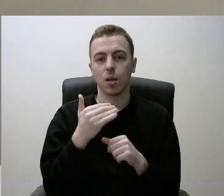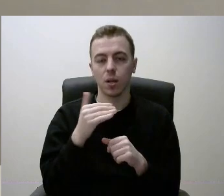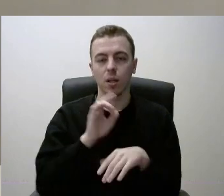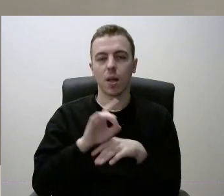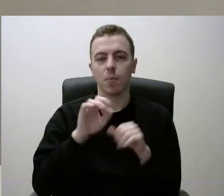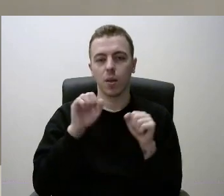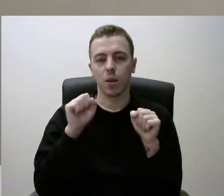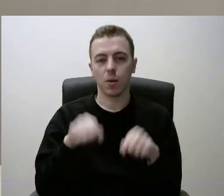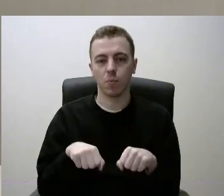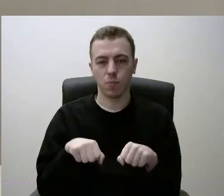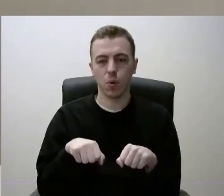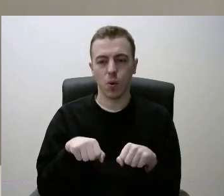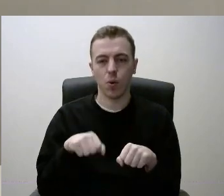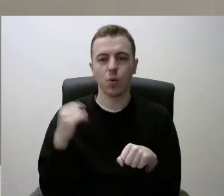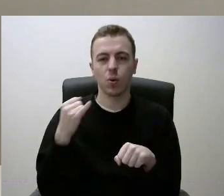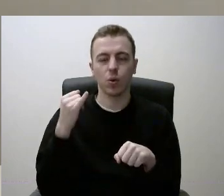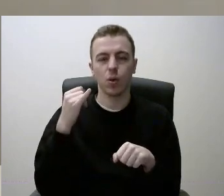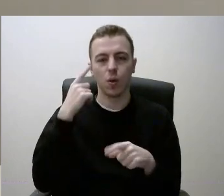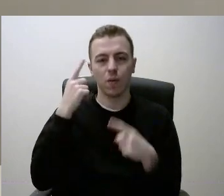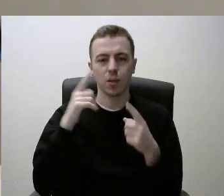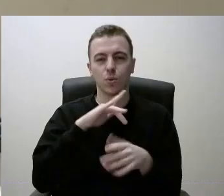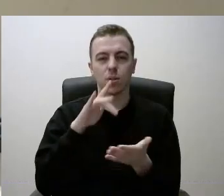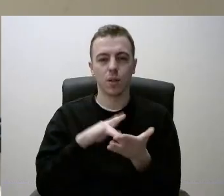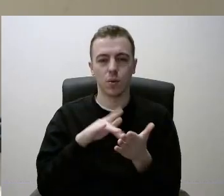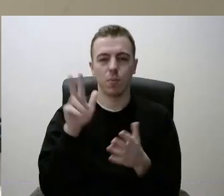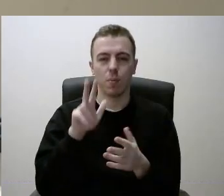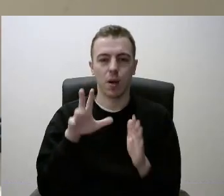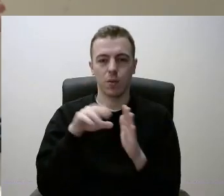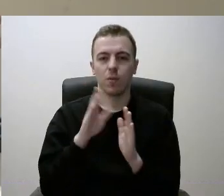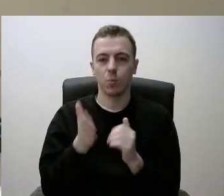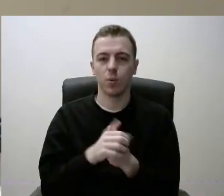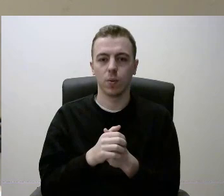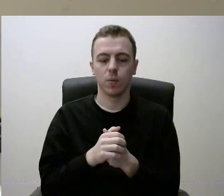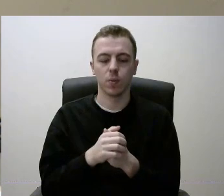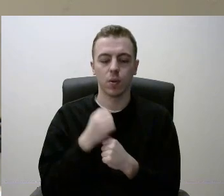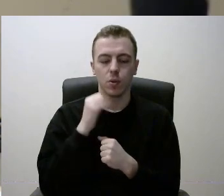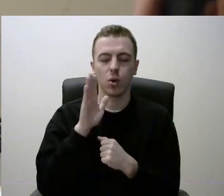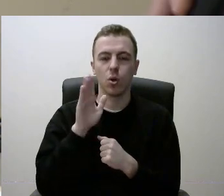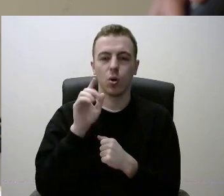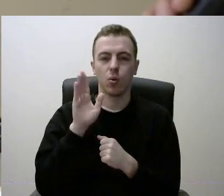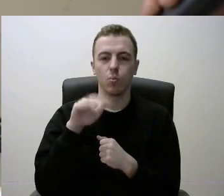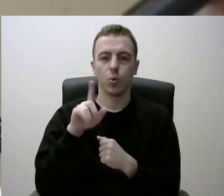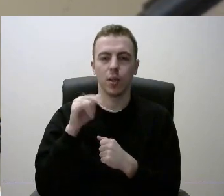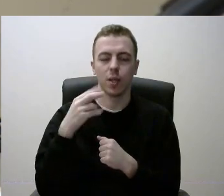tapti jūrinio inovacijų centru Baltijos šalyse. Ačiū Jums, Saulius Budinas, Liberalų sąjūdis.